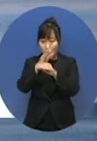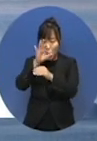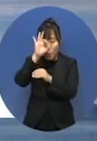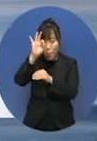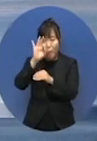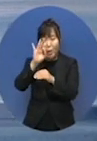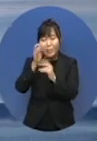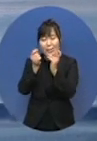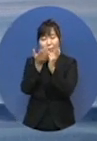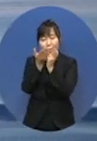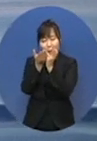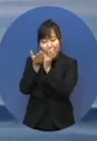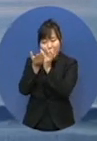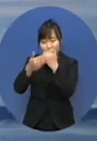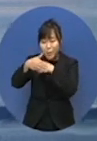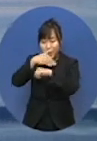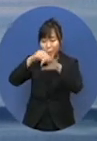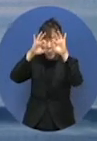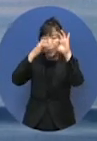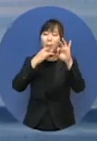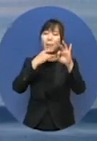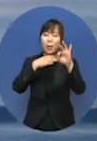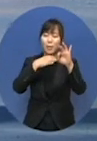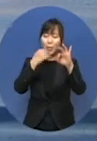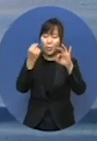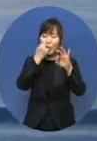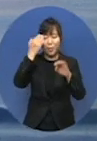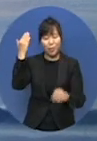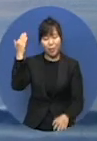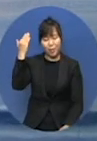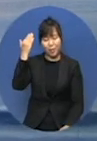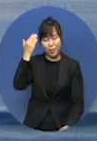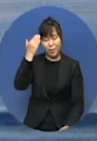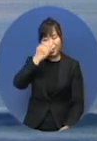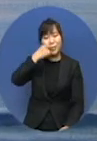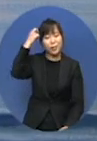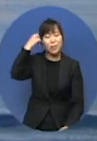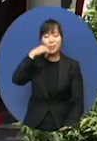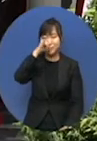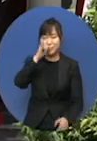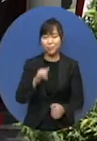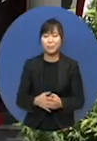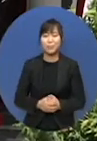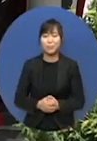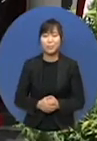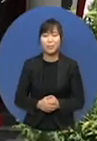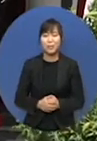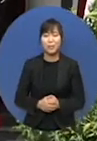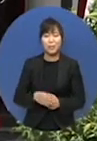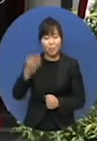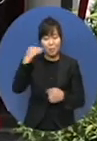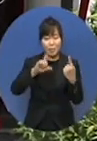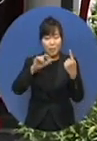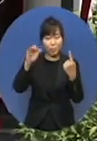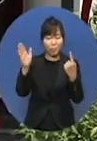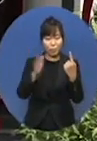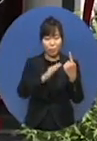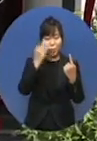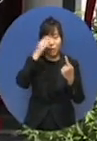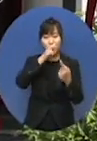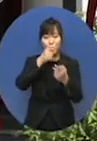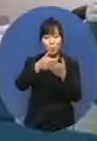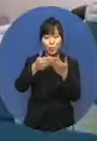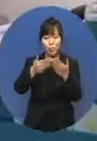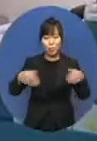작은 섬들의 풍광은 보기만 해도 공기가 맑고 깨끗한 느낌이 듭니다. 지난 1일부터 여수